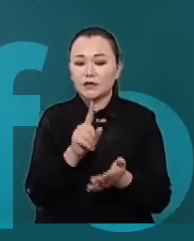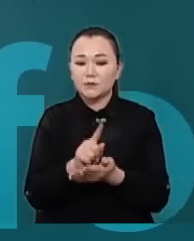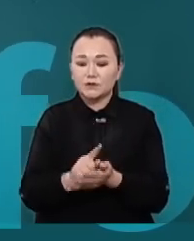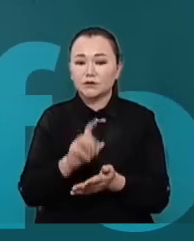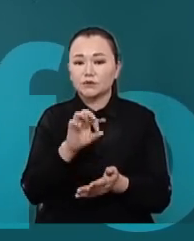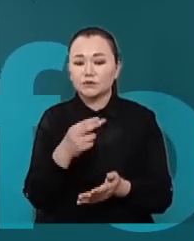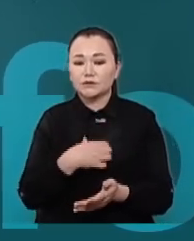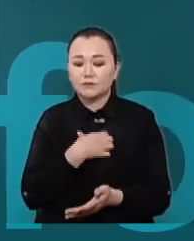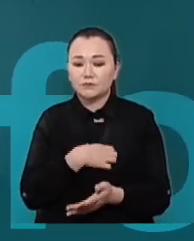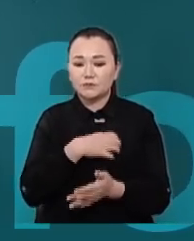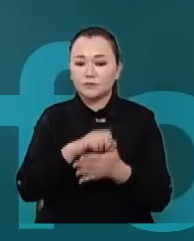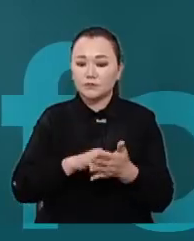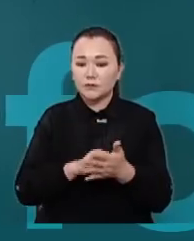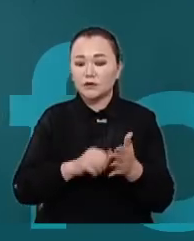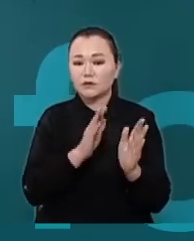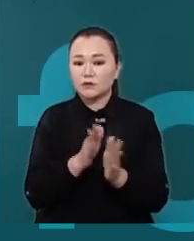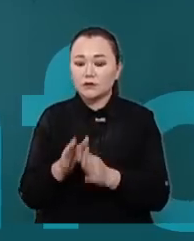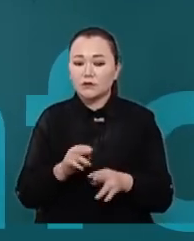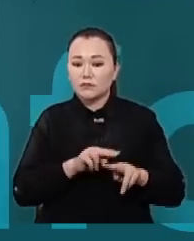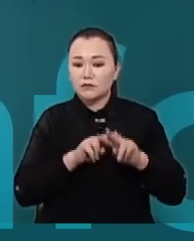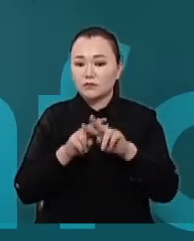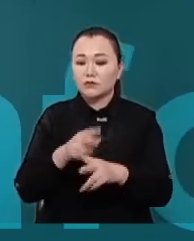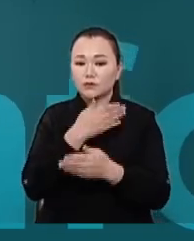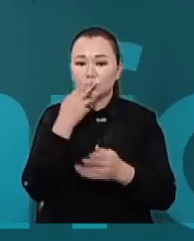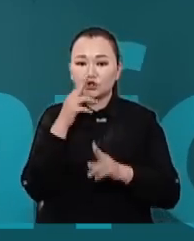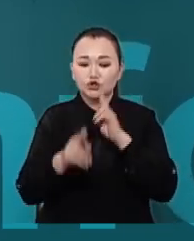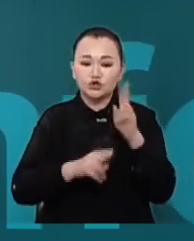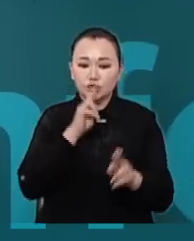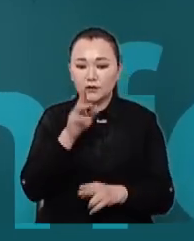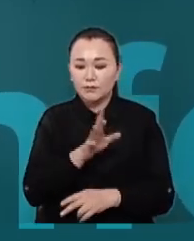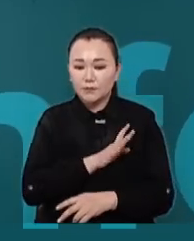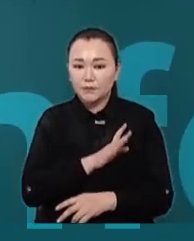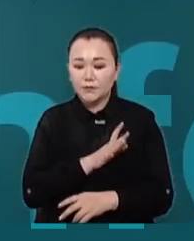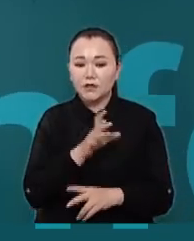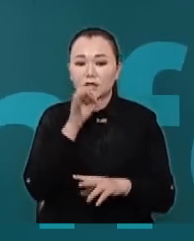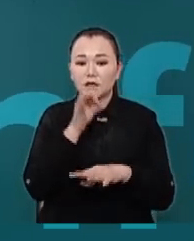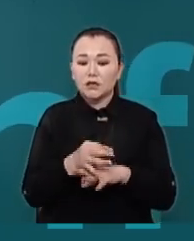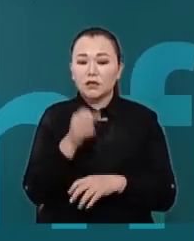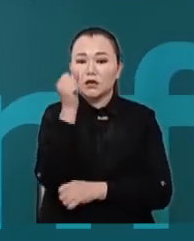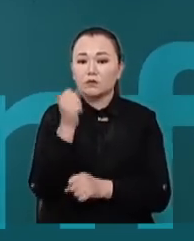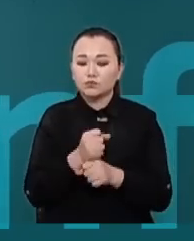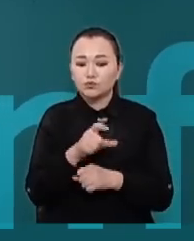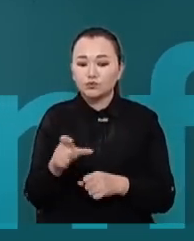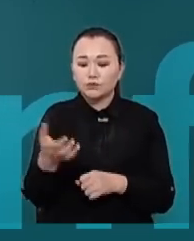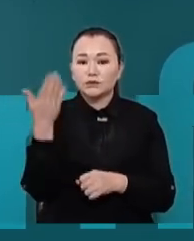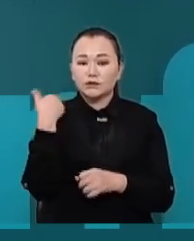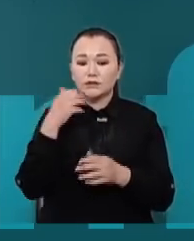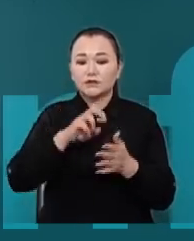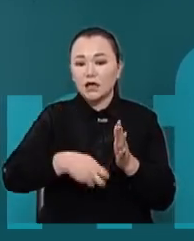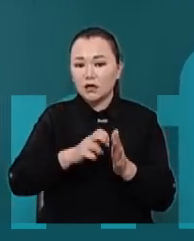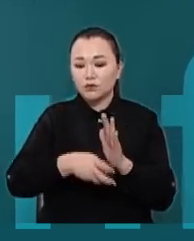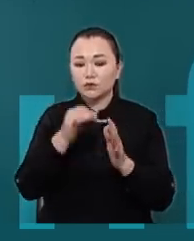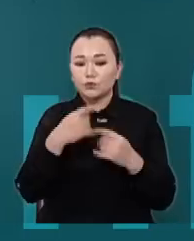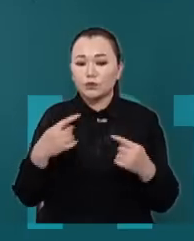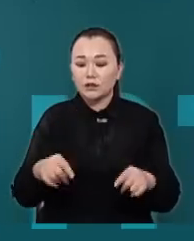әлеуметтік сақтандыру қорына жарналарының уақытылы аударылмай жатқанына шағымданды. Айтуларынша, кәсіпорынның жұмысшылар алдындағы салық және басқа